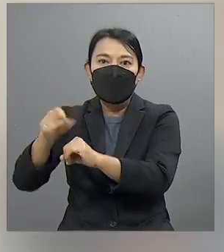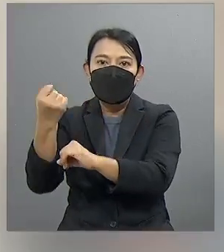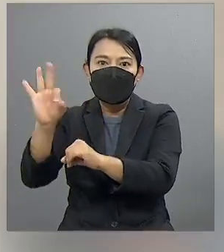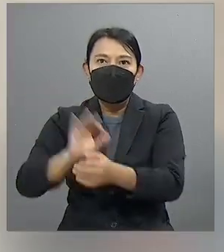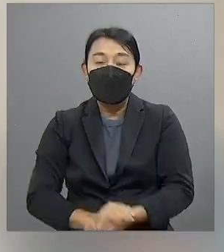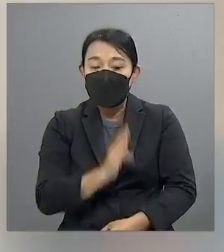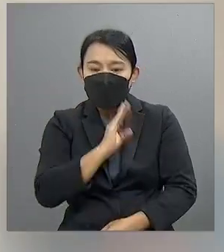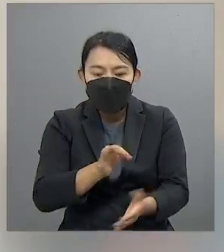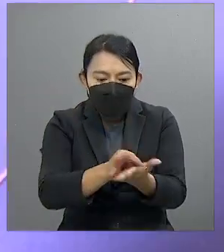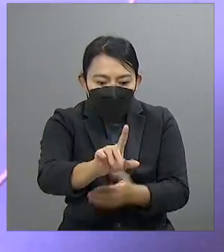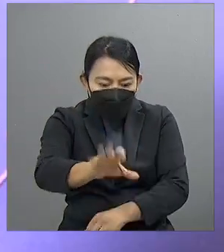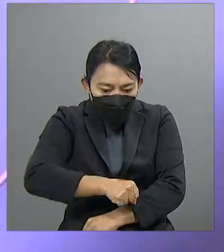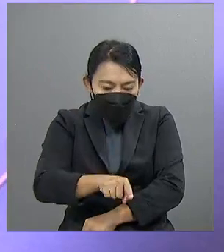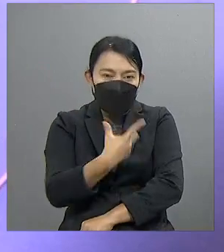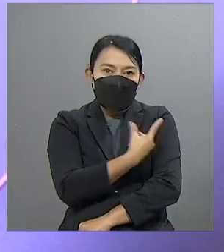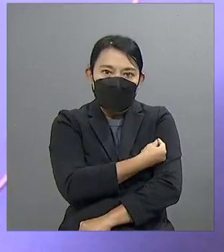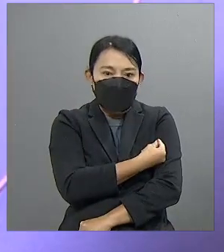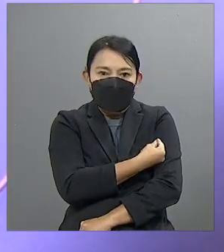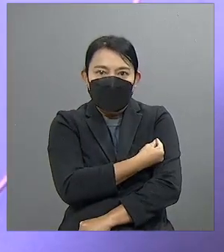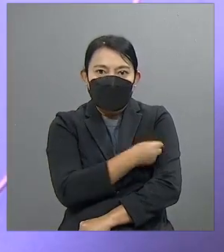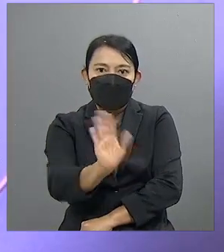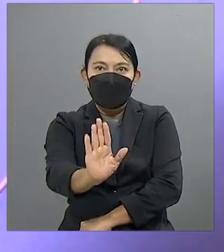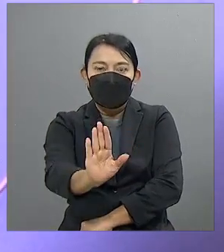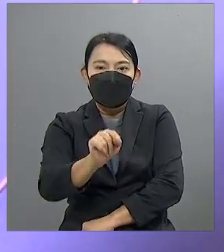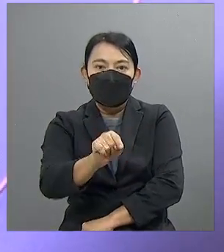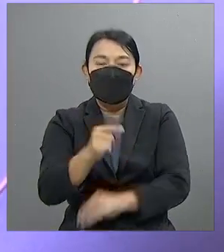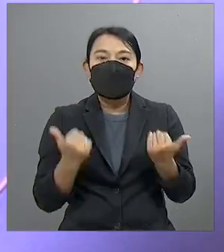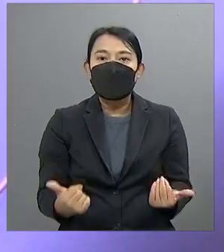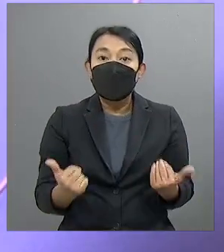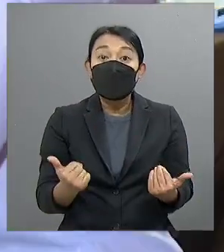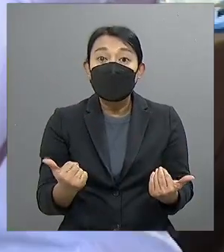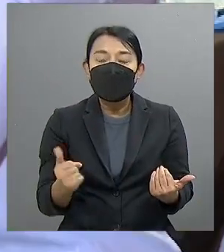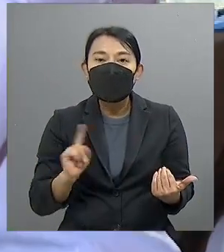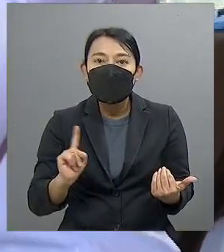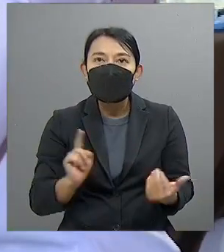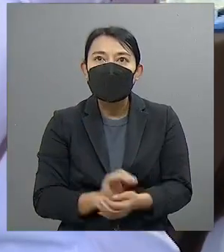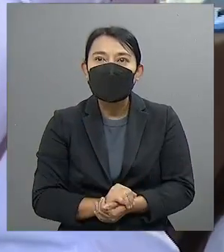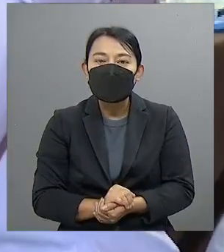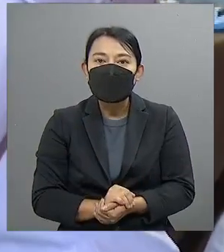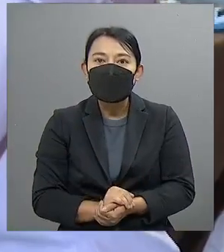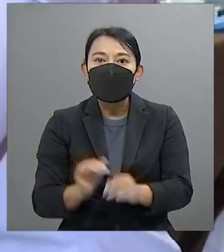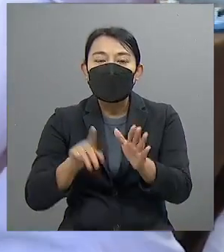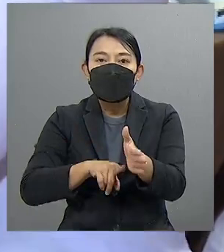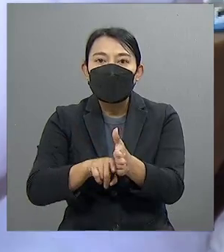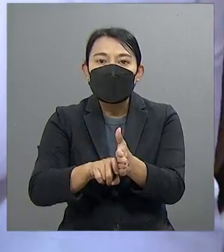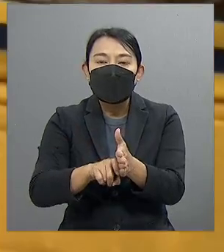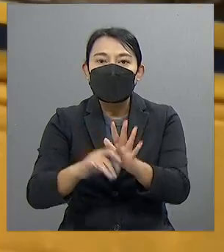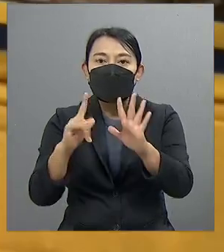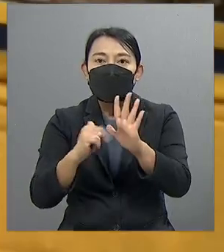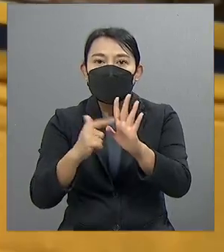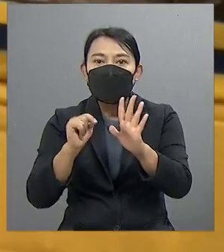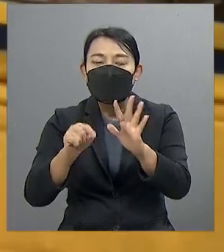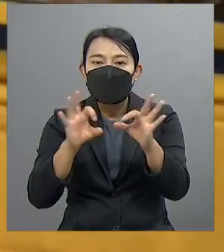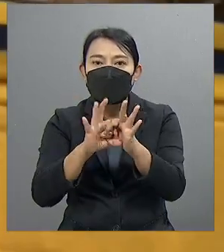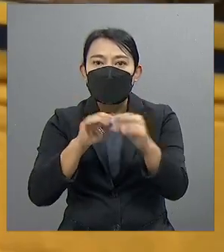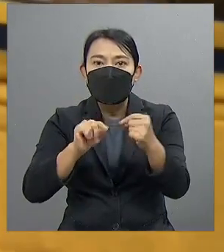าจจะไม่เหมาะสม2คือว่าช่วงนี้เราเป็นช่วงที่เรากำลังจะเริ่มฉีดวัคซีนโควิดนะครับฉะนั้นวัคซีนตัวอื่นที่เรายัง